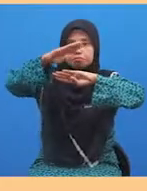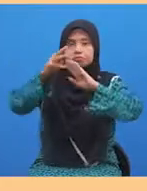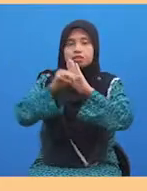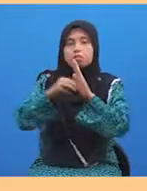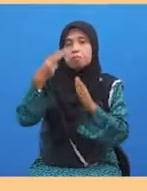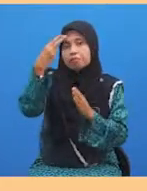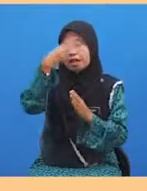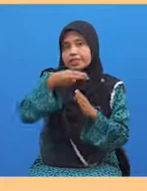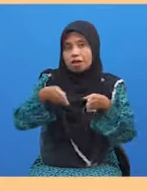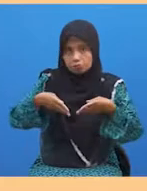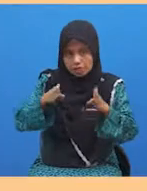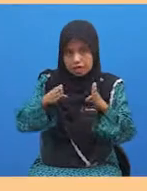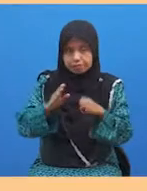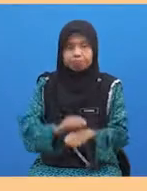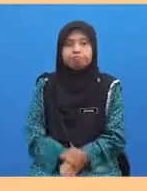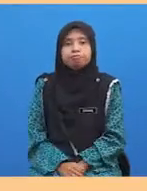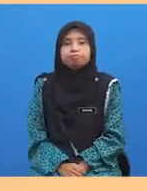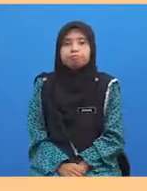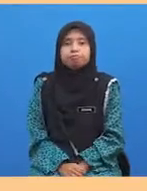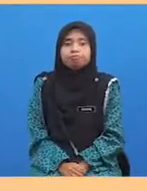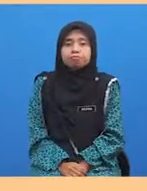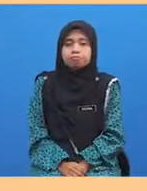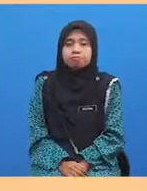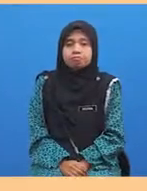karya Ruhaini Maddarin.